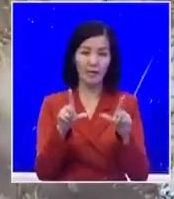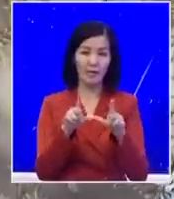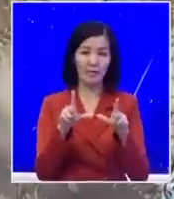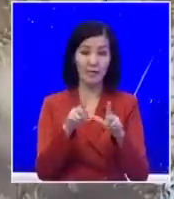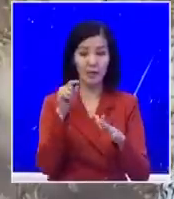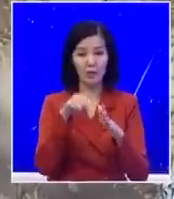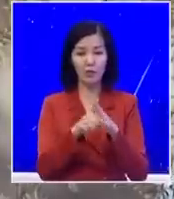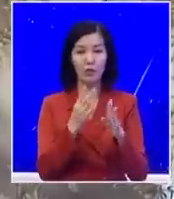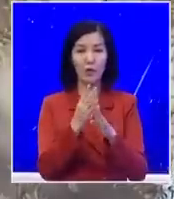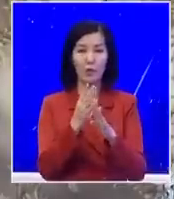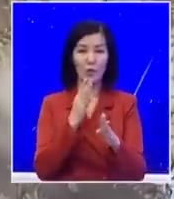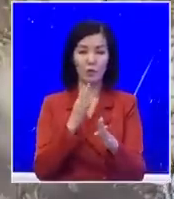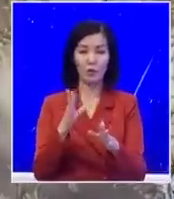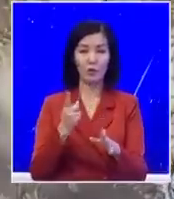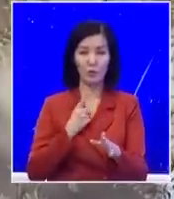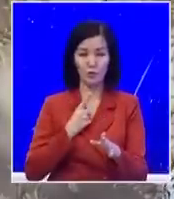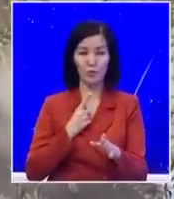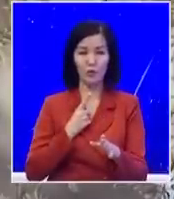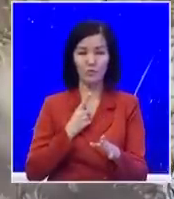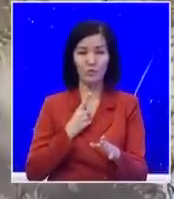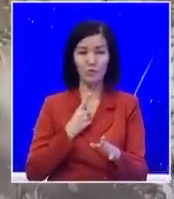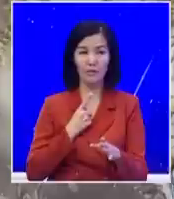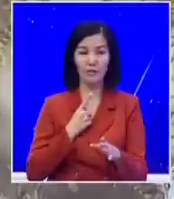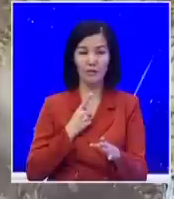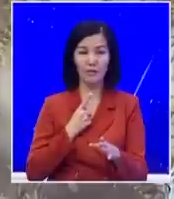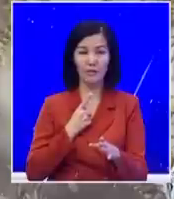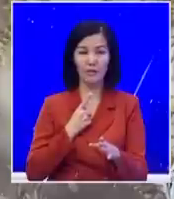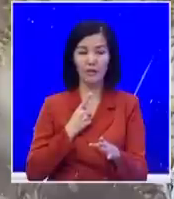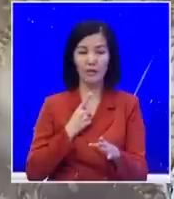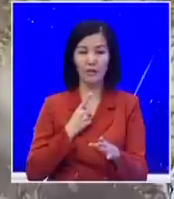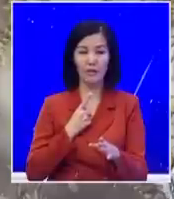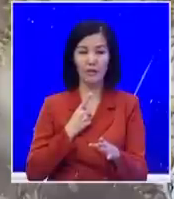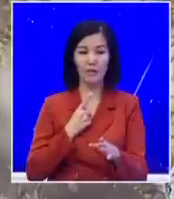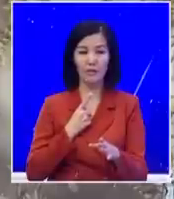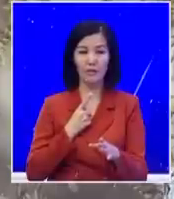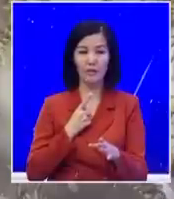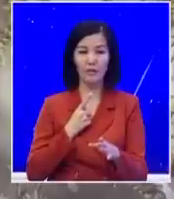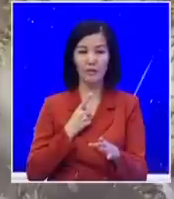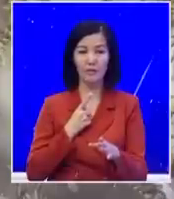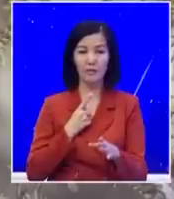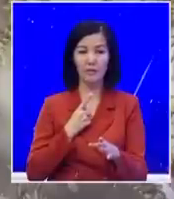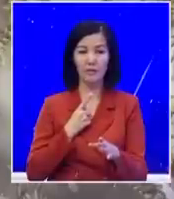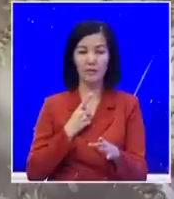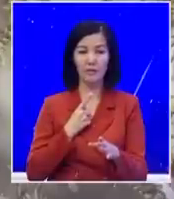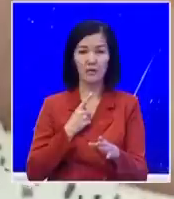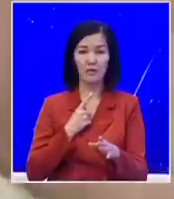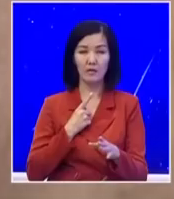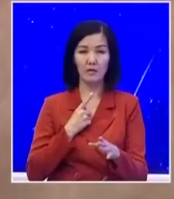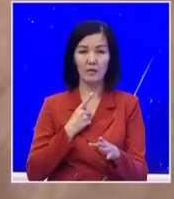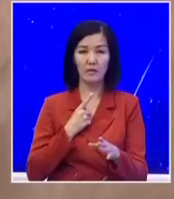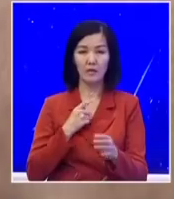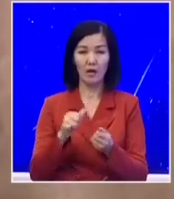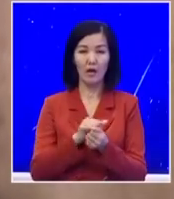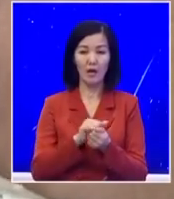магазинге кіріп ел былай очередь болатын. Алдыма бір қағаз қойып кетті да,